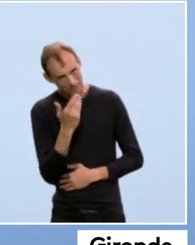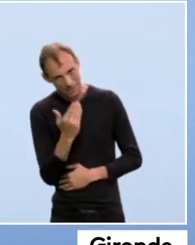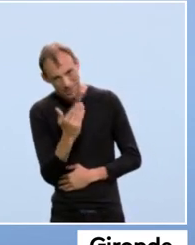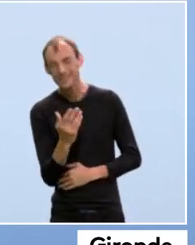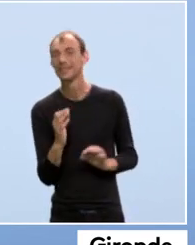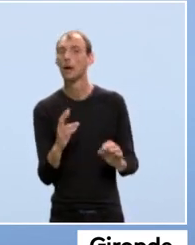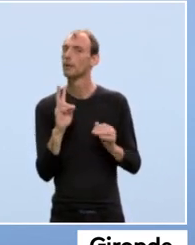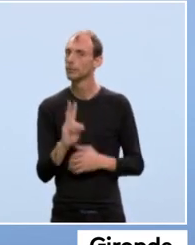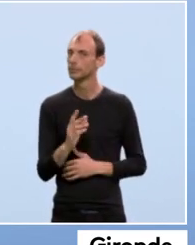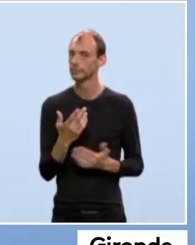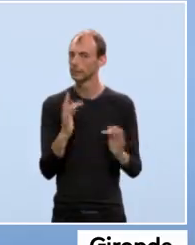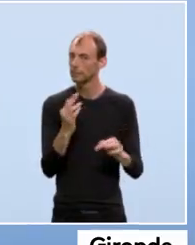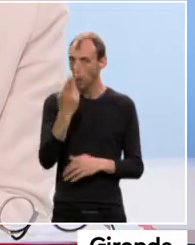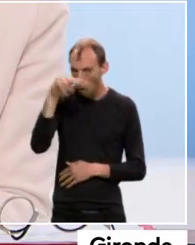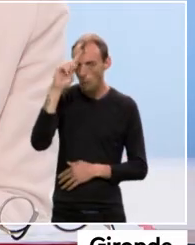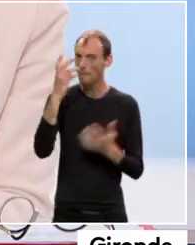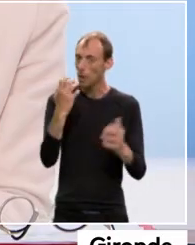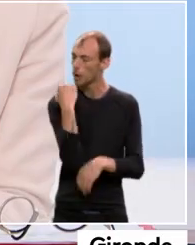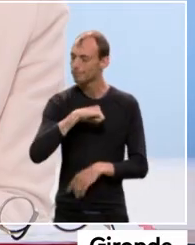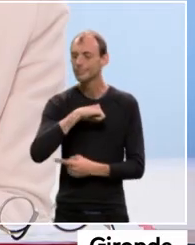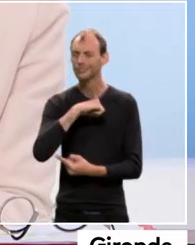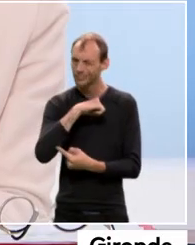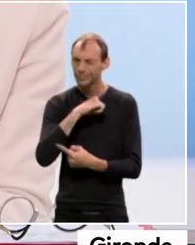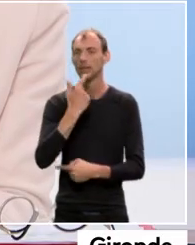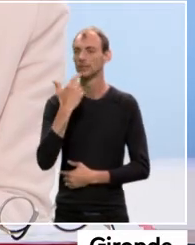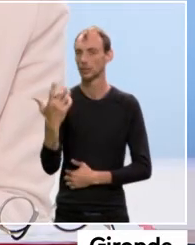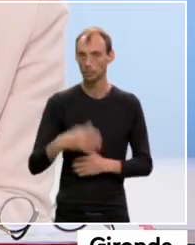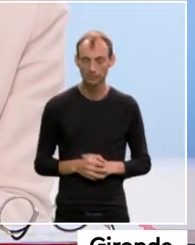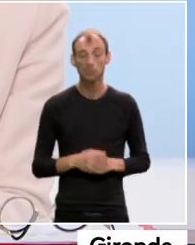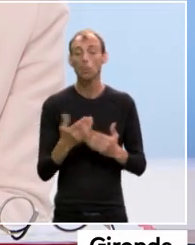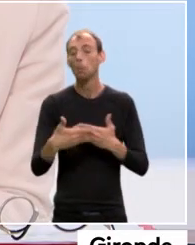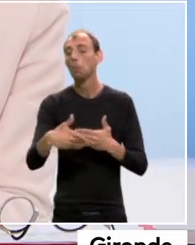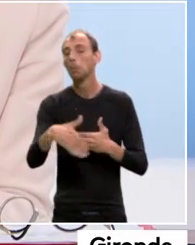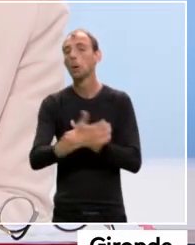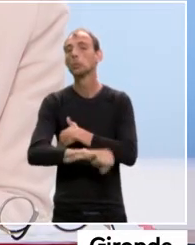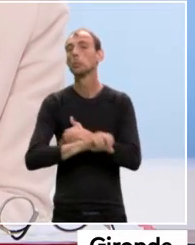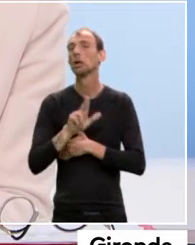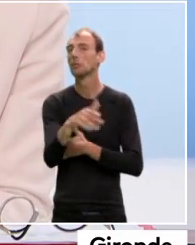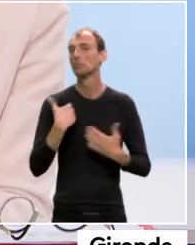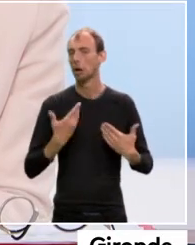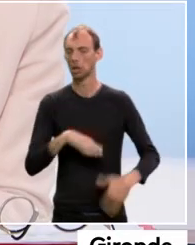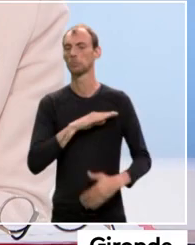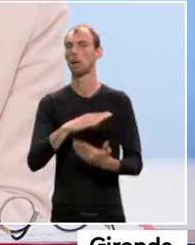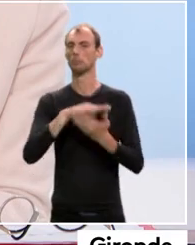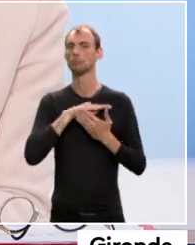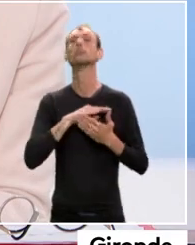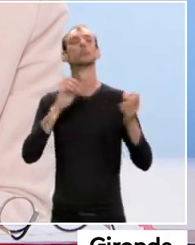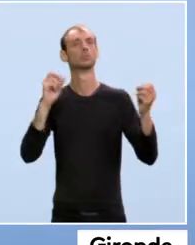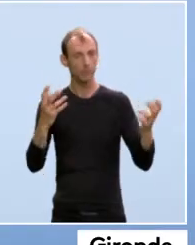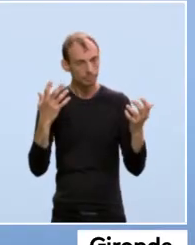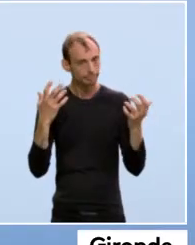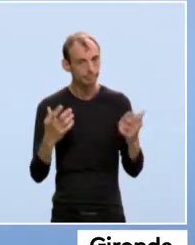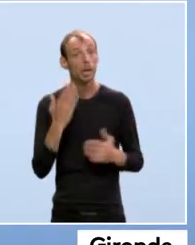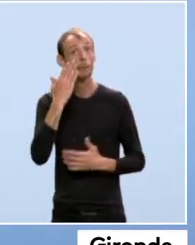quoi on dit simplement que quand nous allons responsabilités dans quelques semaines si nous souhaitons mettre en place des politiques écologiques et sociales